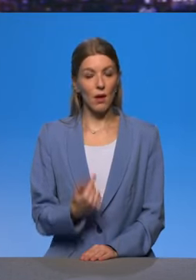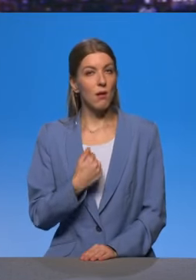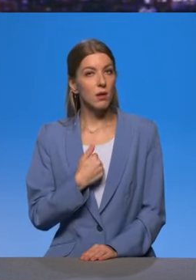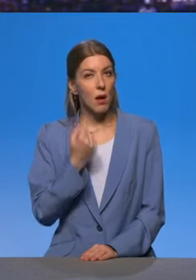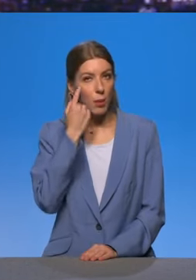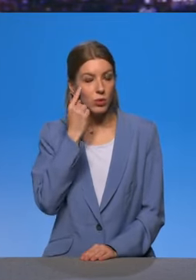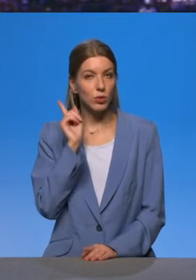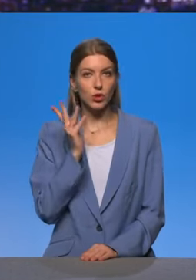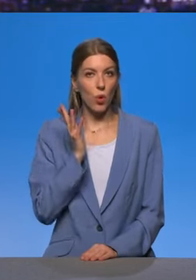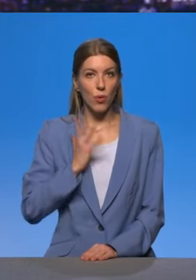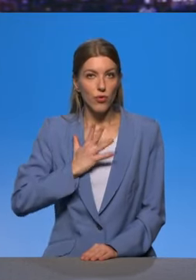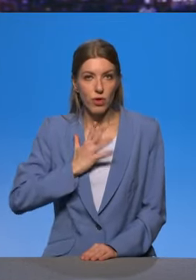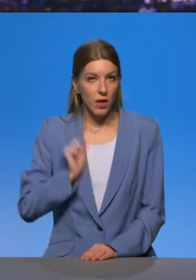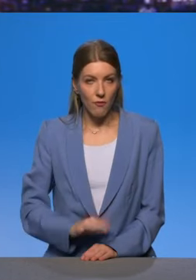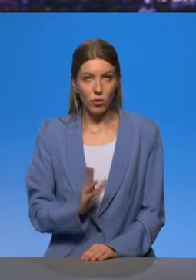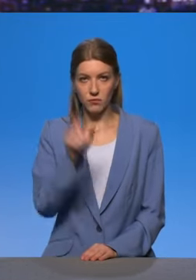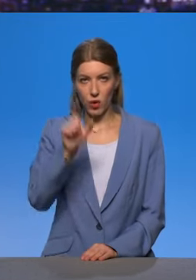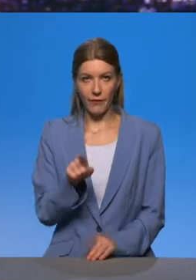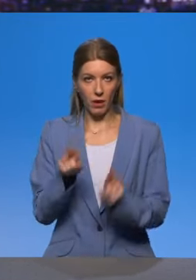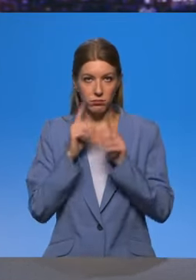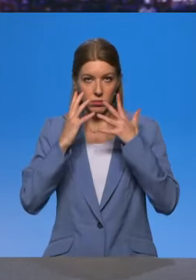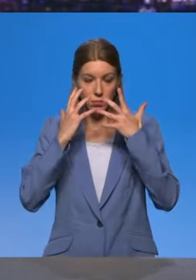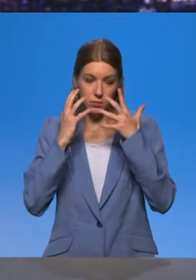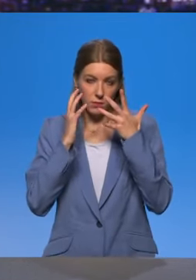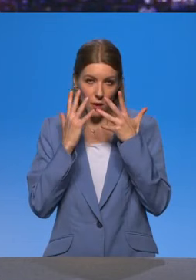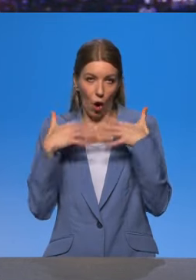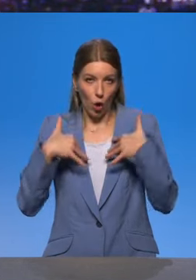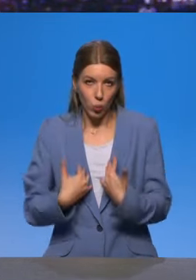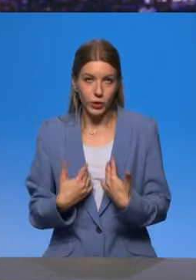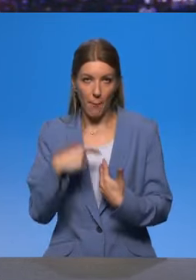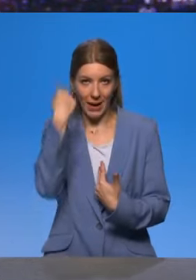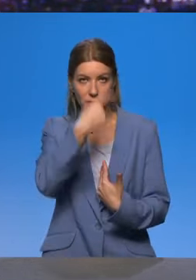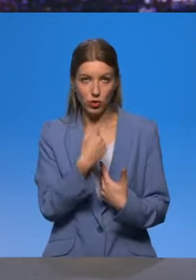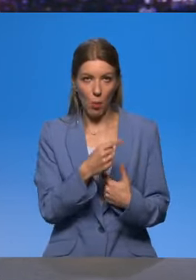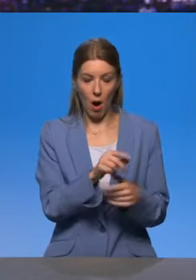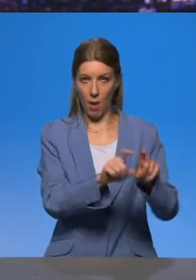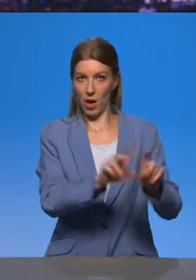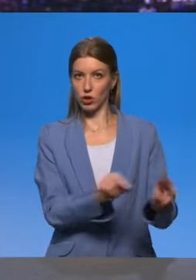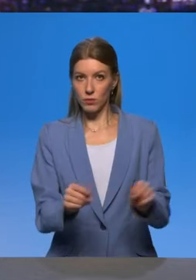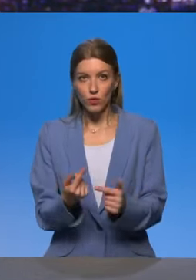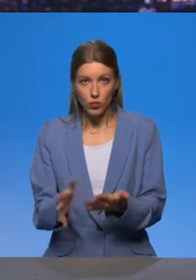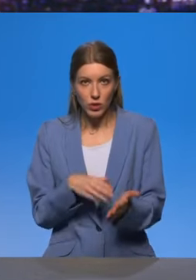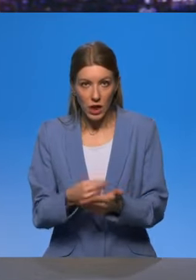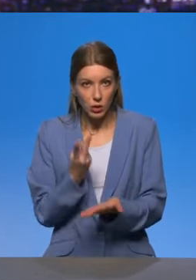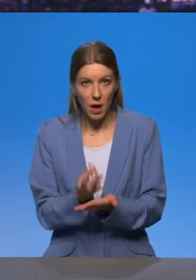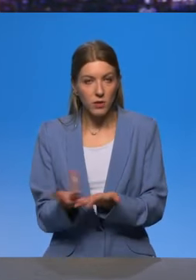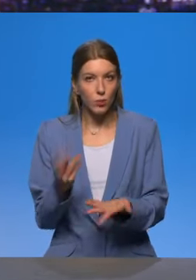чем-то, человек с грустным лицом в такой счастливой компании, это человек, который, ну, тебе указывает на какую-то проблему, которую нужно